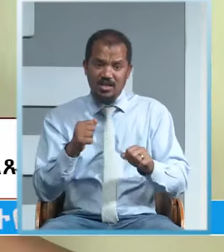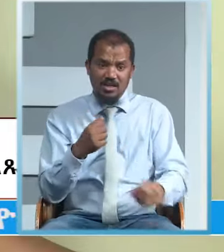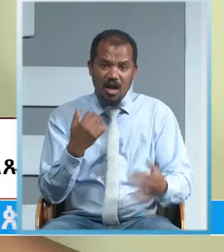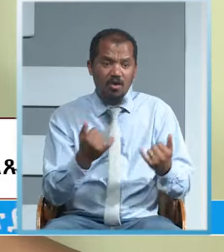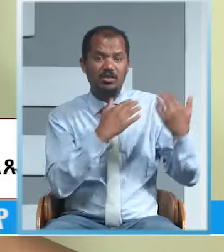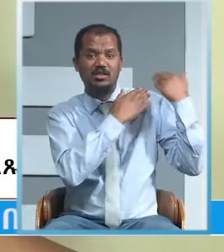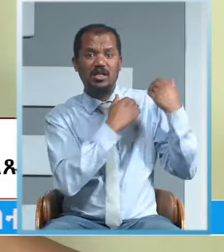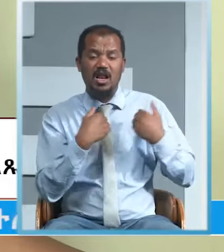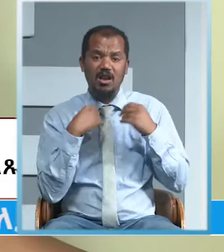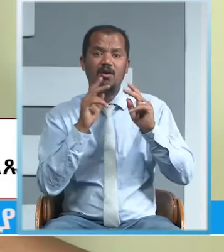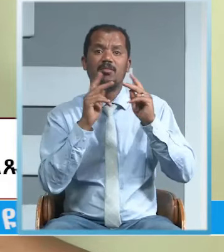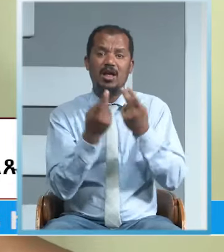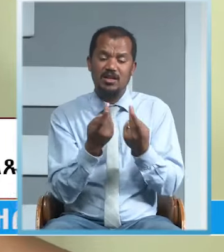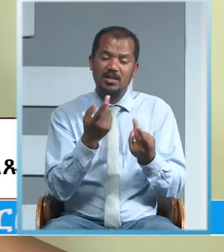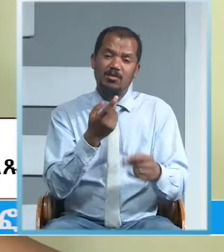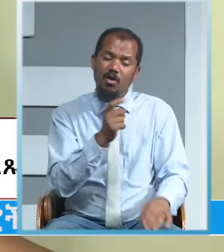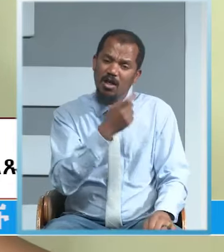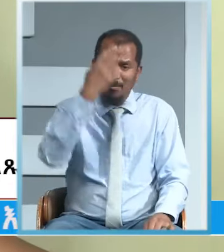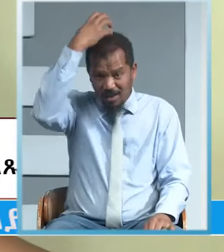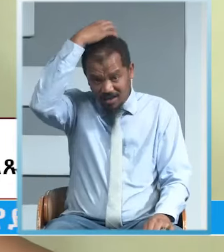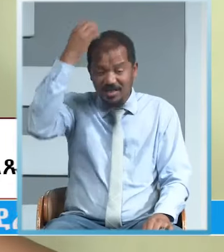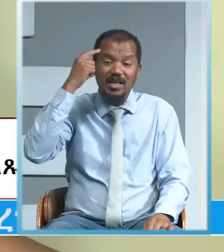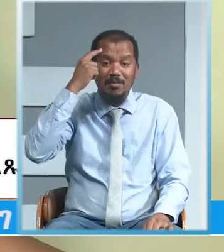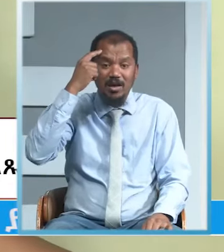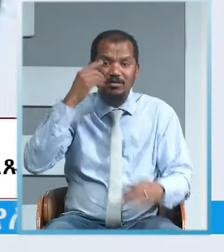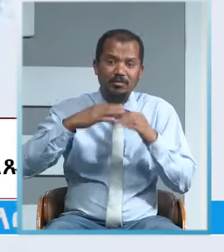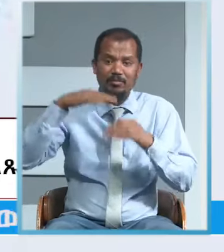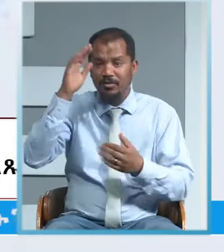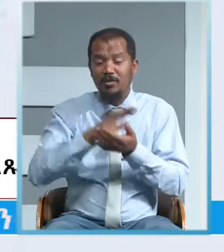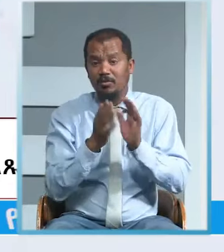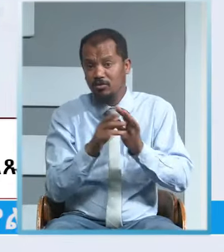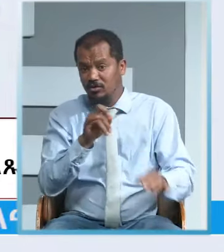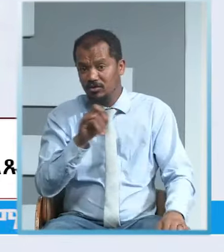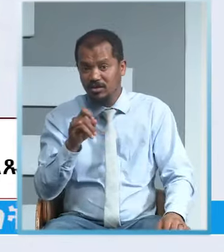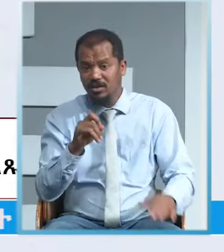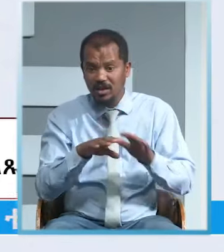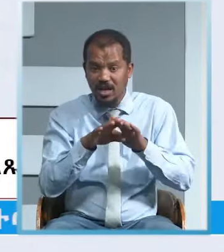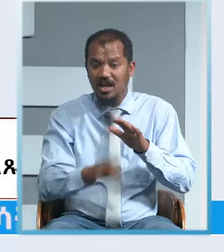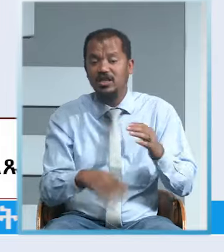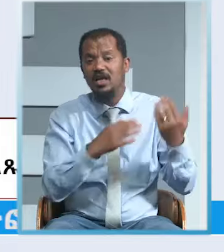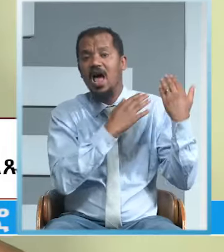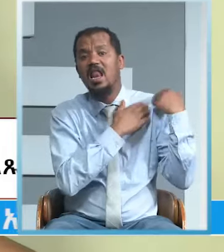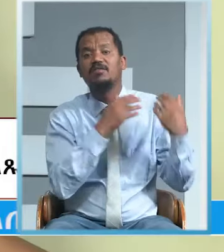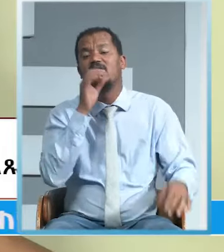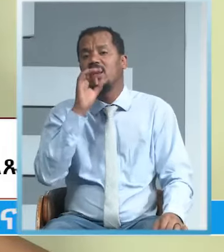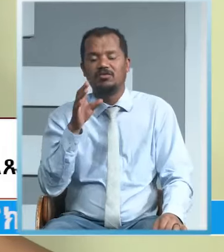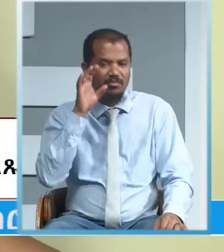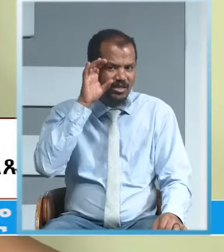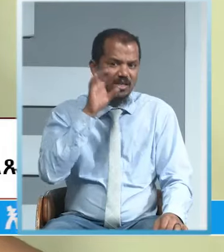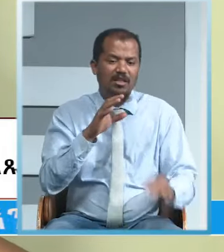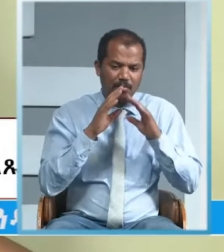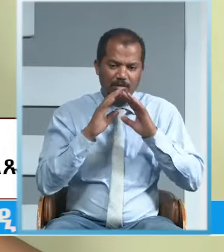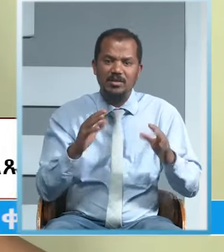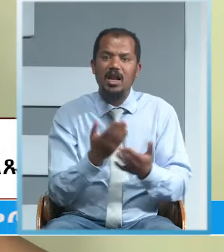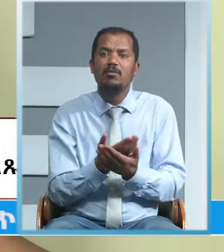ላይ ያለው ፓርቲም ሆነ መንግስት ከሚያስበው በላይ ቢሆን እንጂ ያነሰ ኃላፊነት የላቸውም። ግዴታ ነው በሰላም